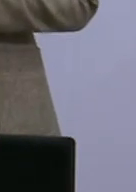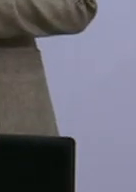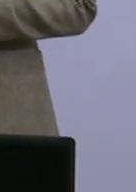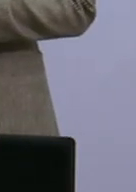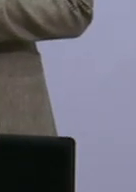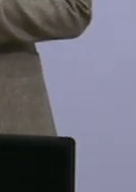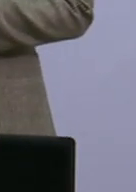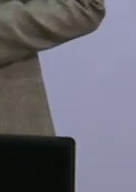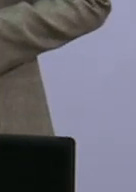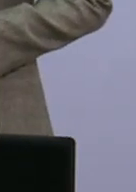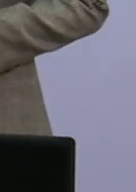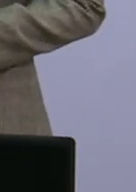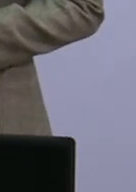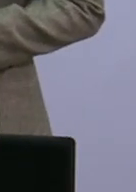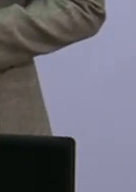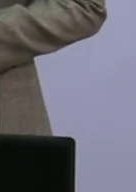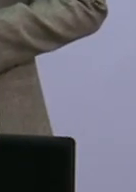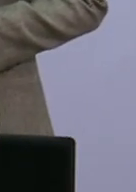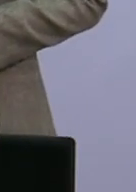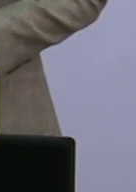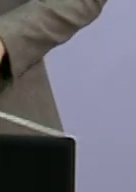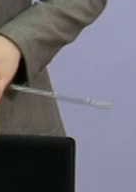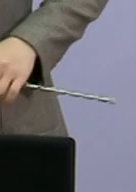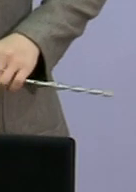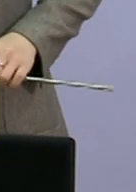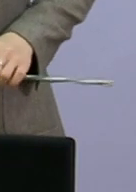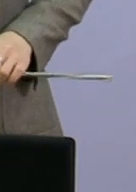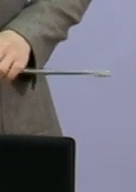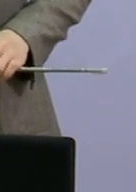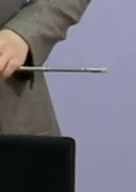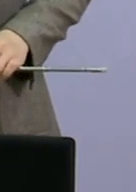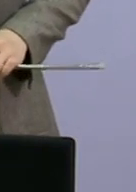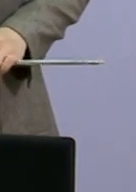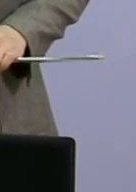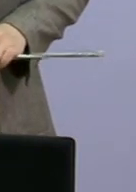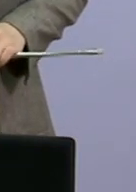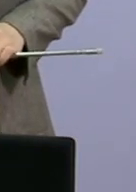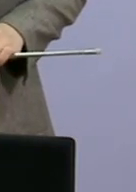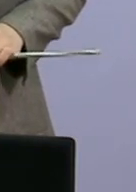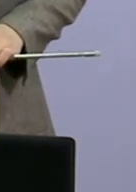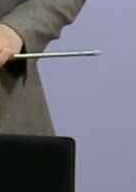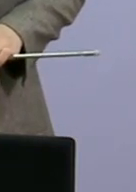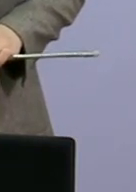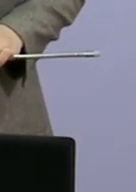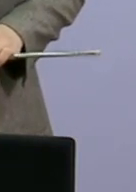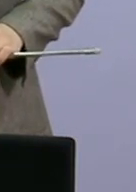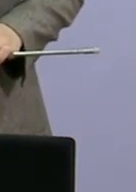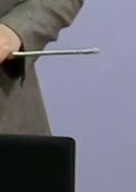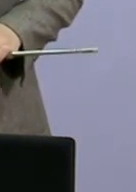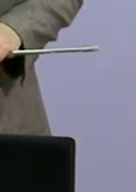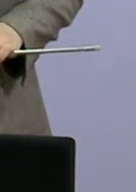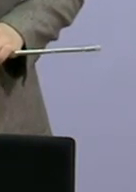he does. I fix, he fixes. Remember, есімізге